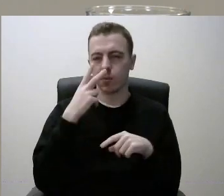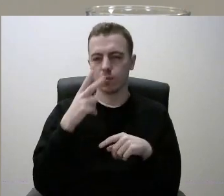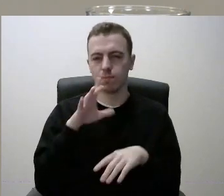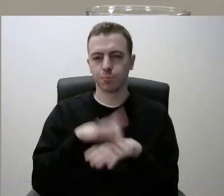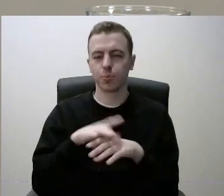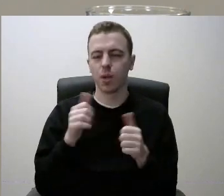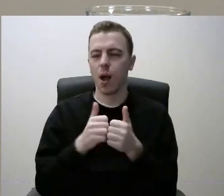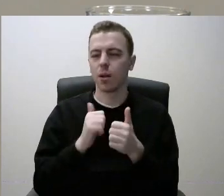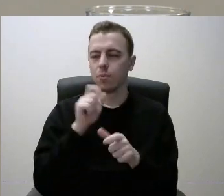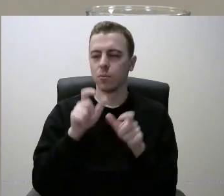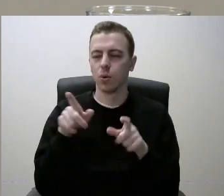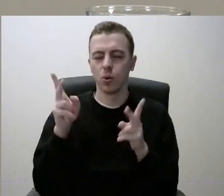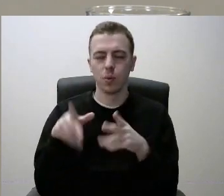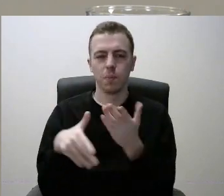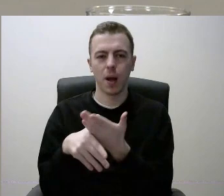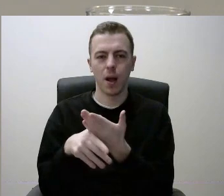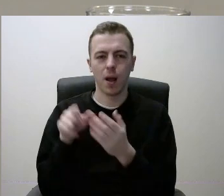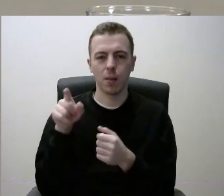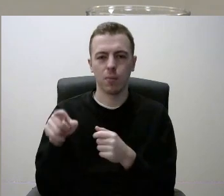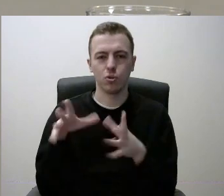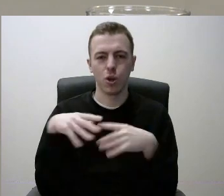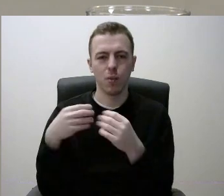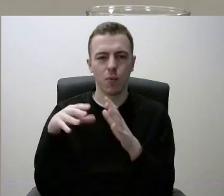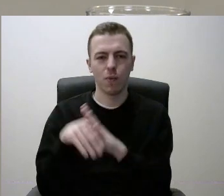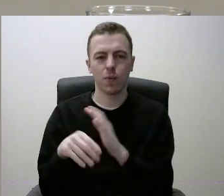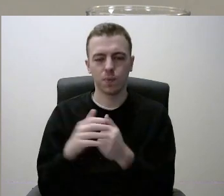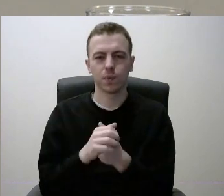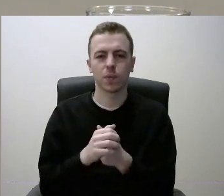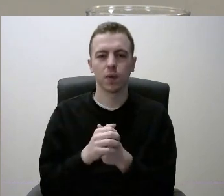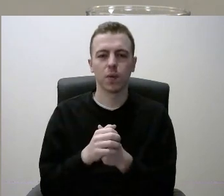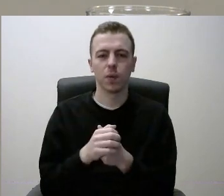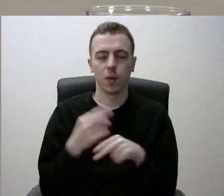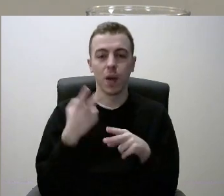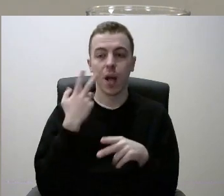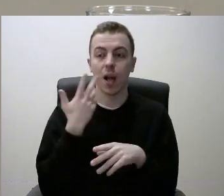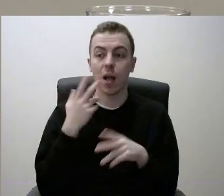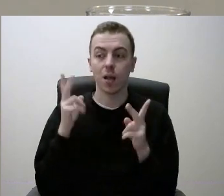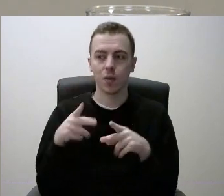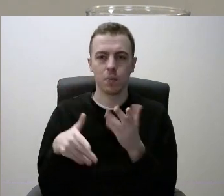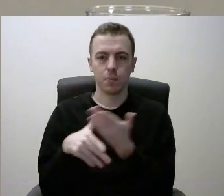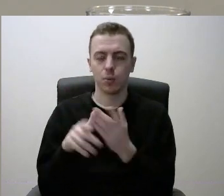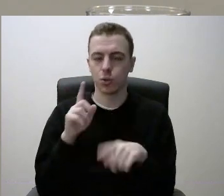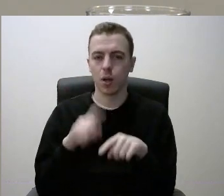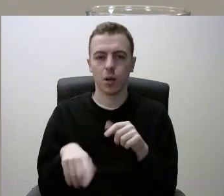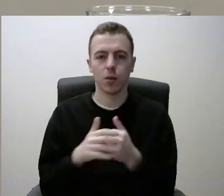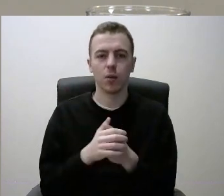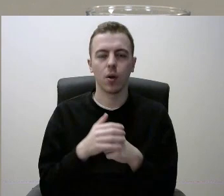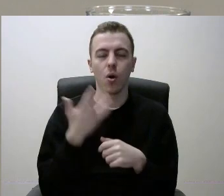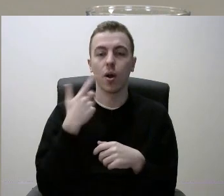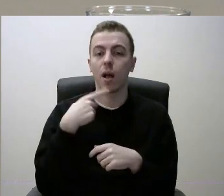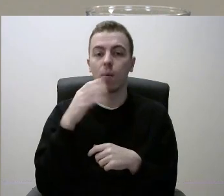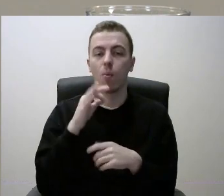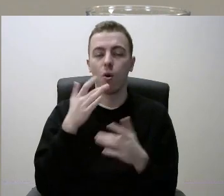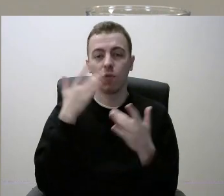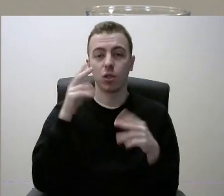aplinkoje, kad žmogui reikia pagalbos ir pasiūlyti tą pagalbą tuomet, kada jinai yra reikalinga, tai yra laiku. Jeigu kalbam apie visas vietas, tai